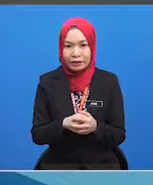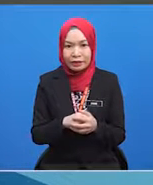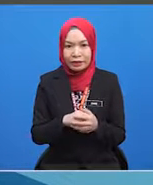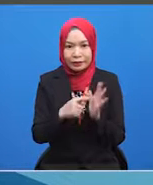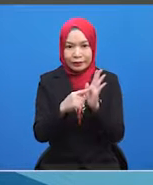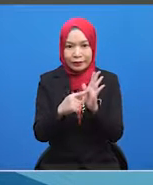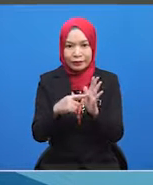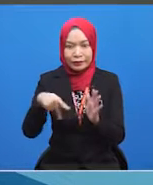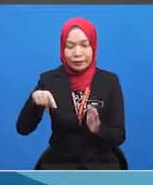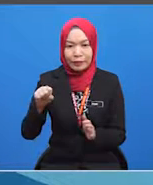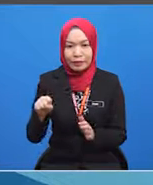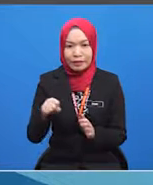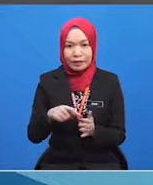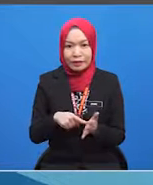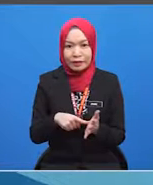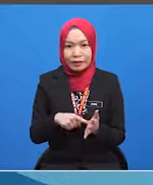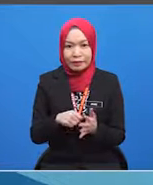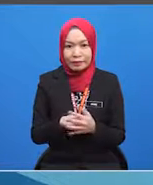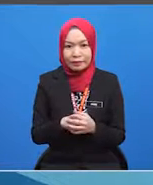Adobe Photoshop.